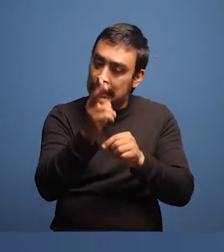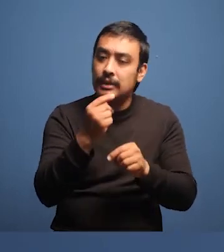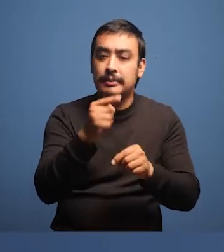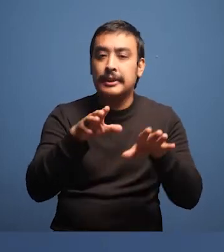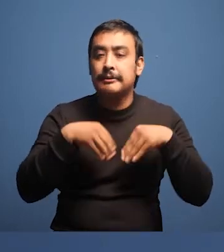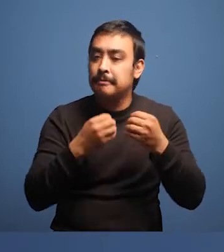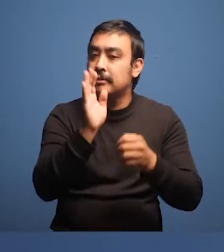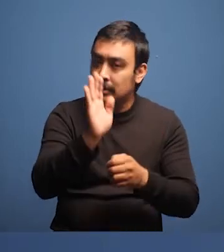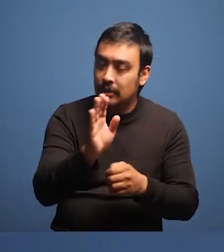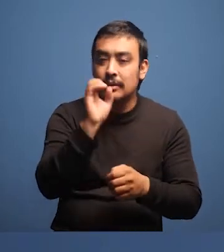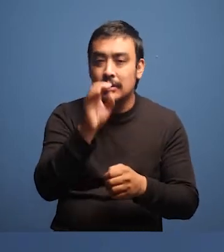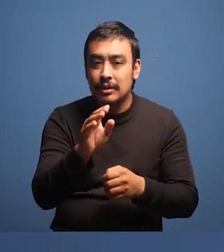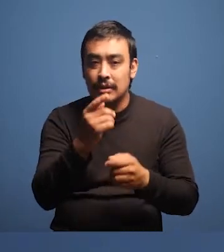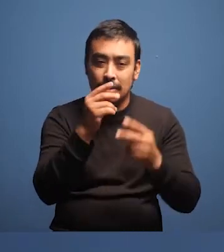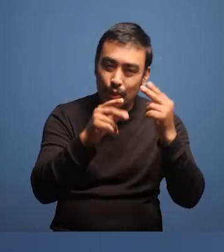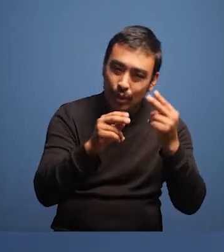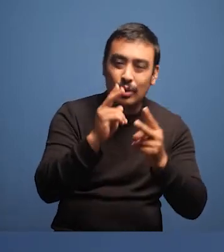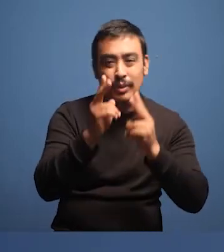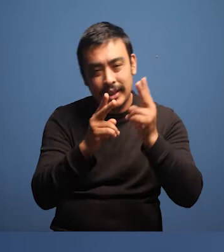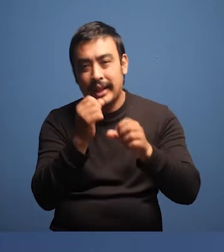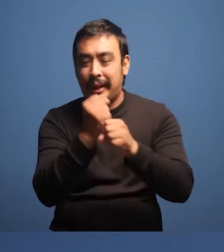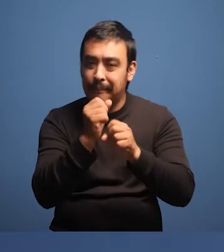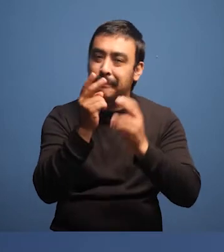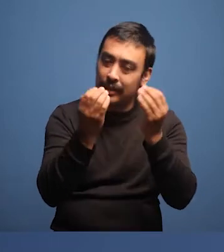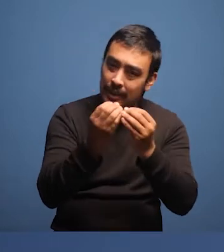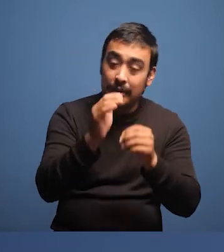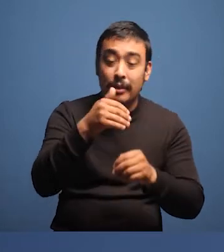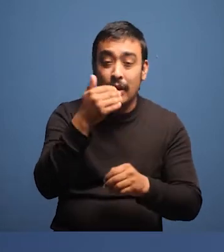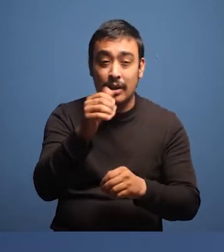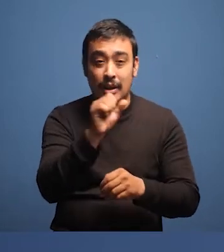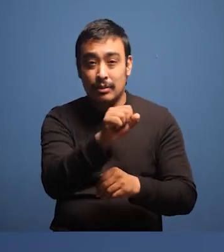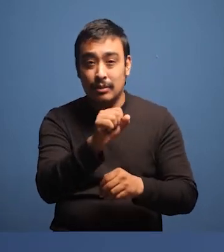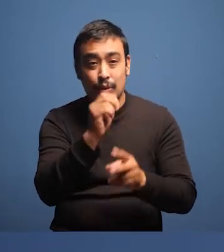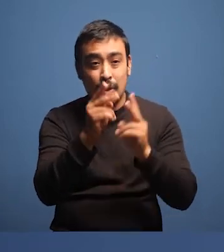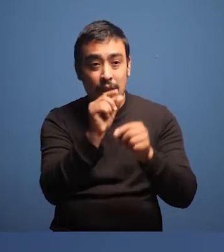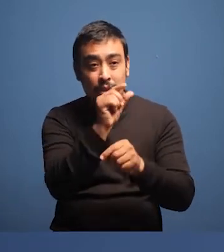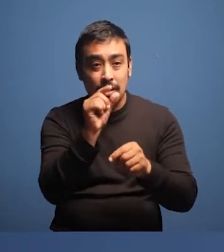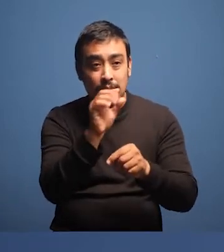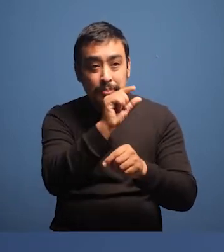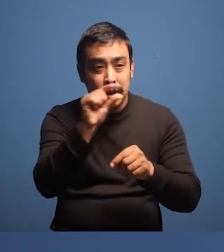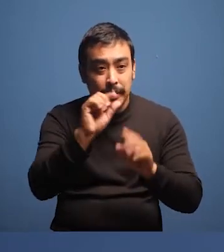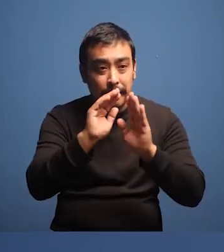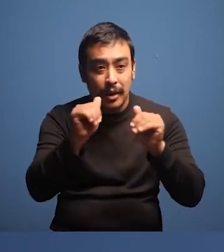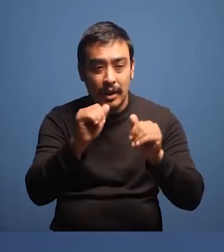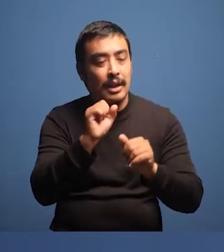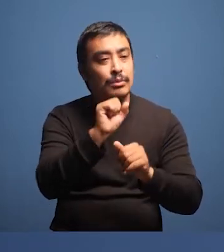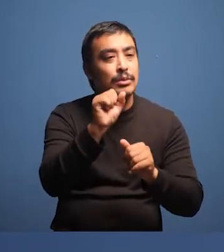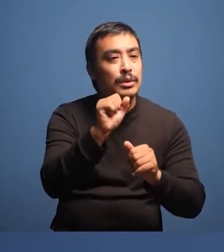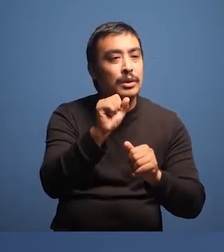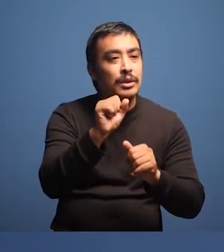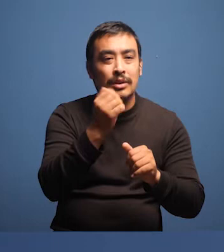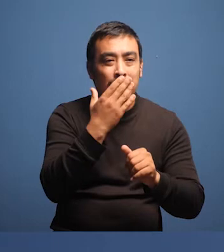गरिन्छ नि त होइन। अनि बोलियो हामी कामकै बारेमा कुरा गर्दै गयौँ। अनि पछि उहाँले चाहिँ जब आउट अफ टपिकहरू कुरा गर्न थाल्नुभयो होइन, लाइक आफूलाई अनकम्फर्टेबल कुरा